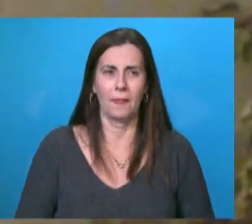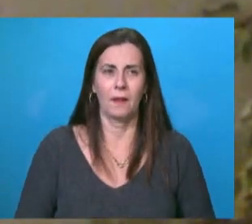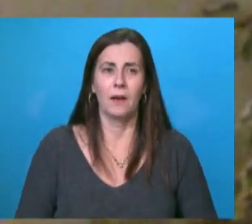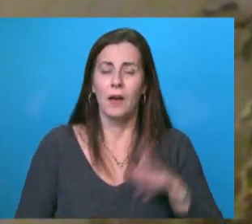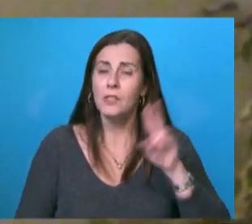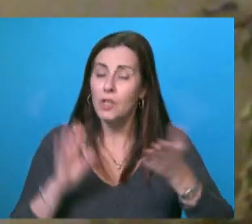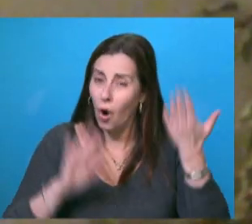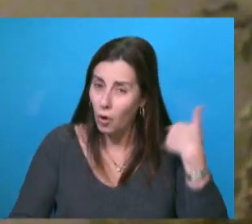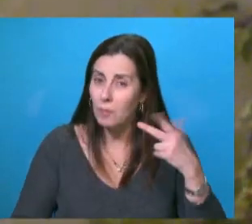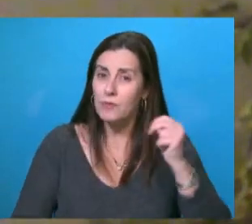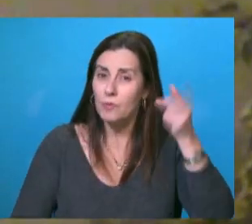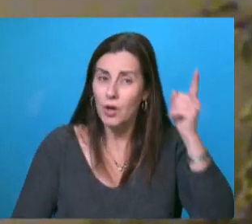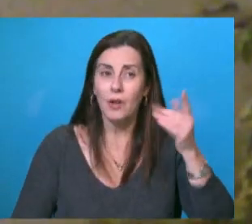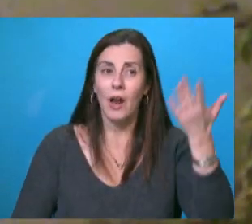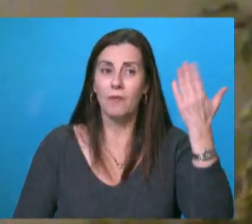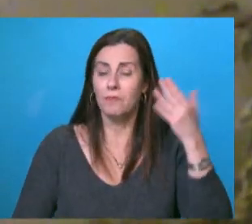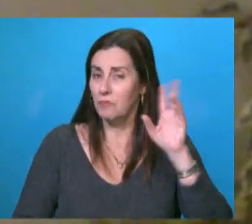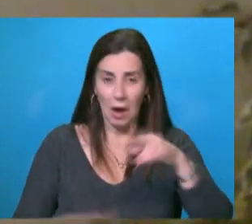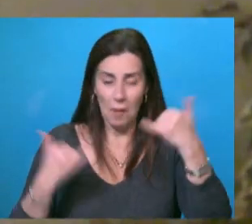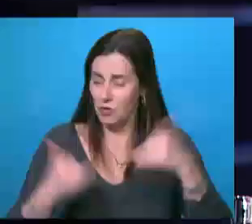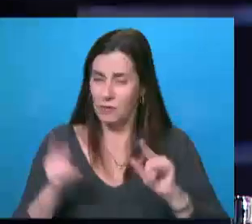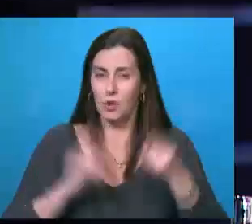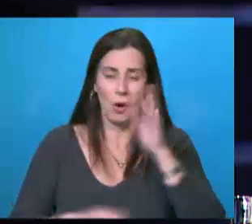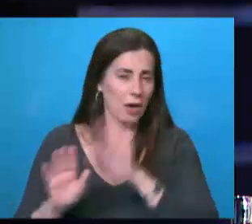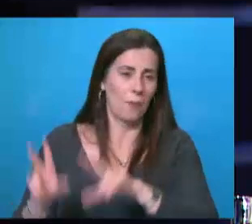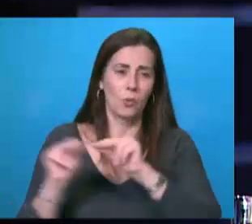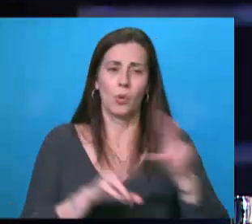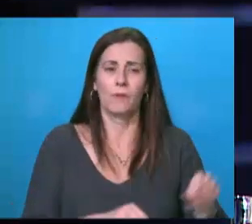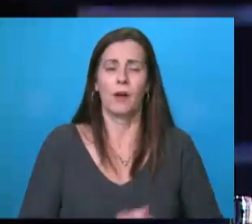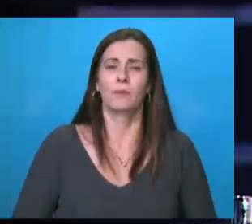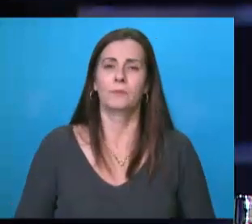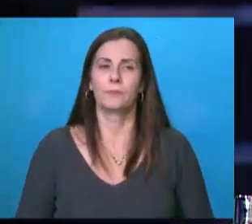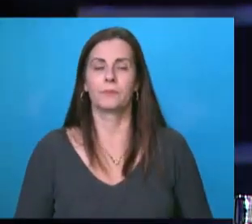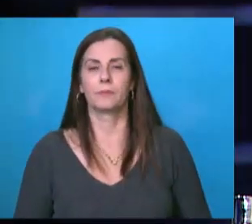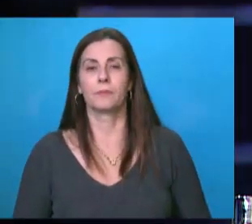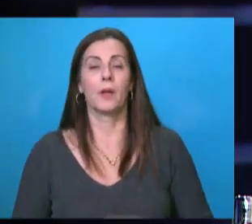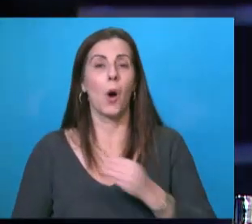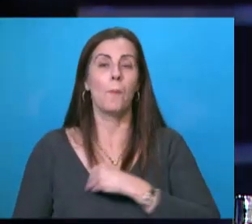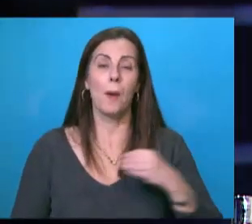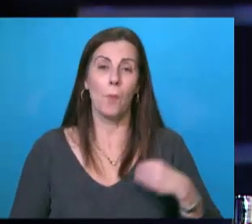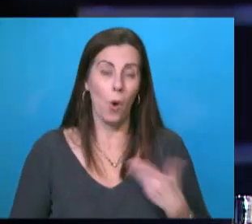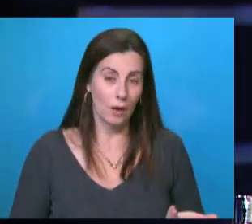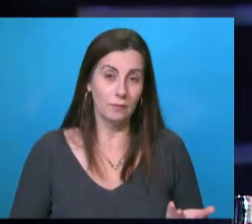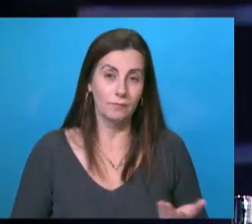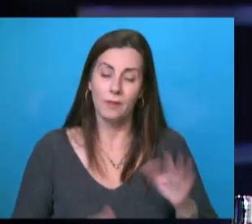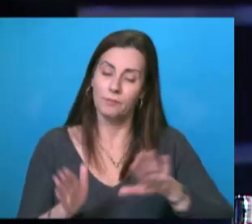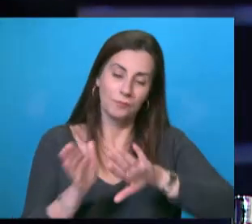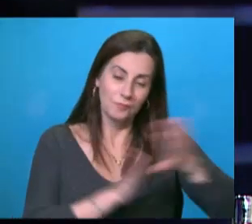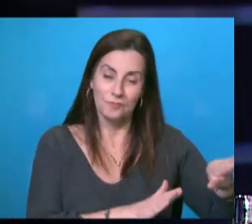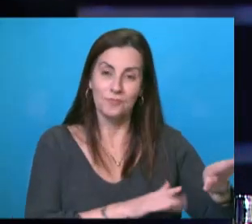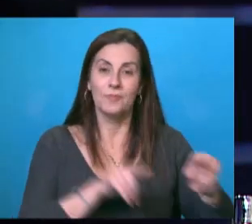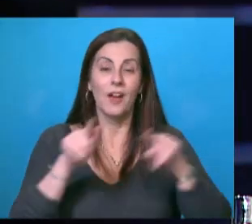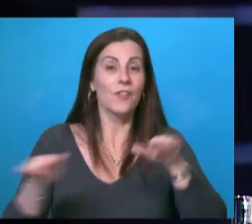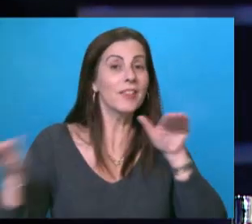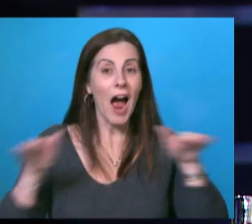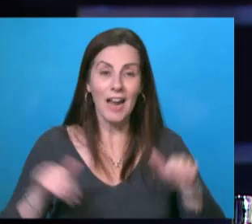years ago, 10 years ago, and could happen now. מפולין אנחנו ניסע עכשיו למקום אחר, לתאילנד,